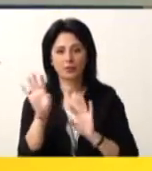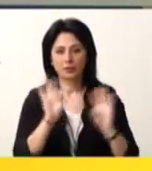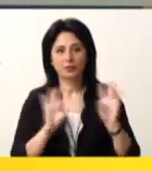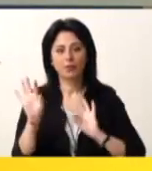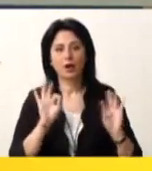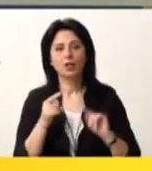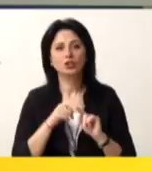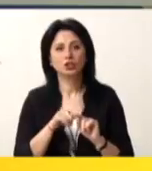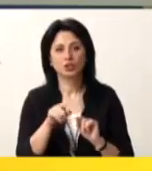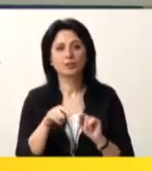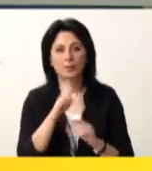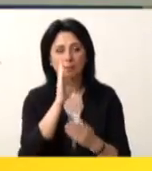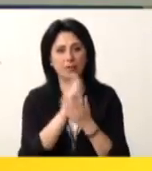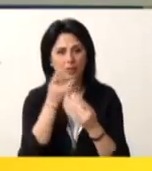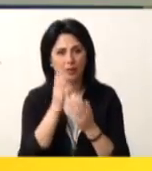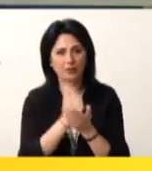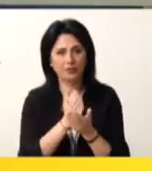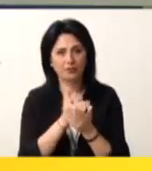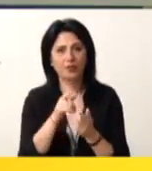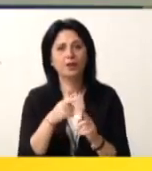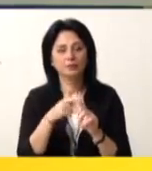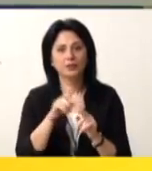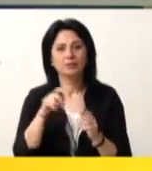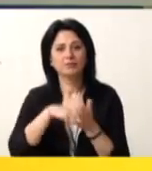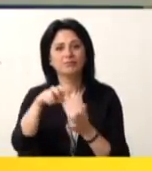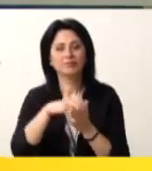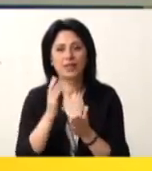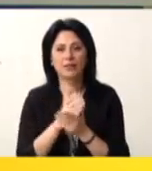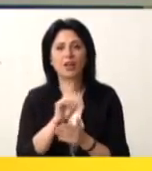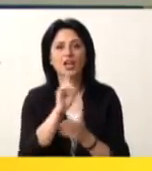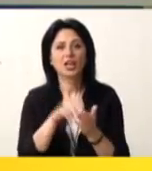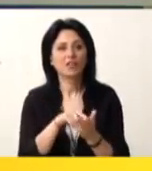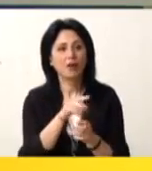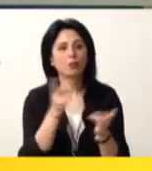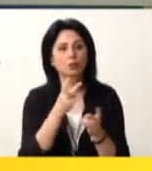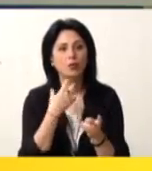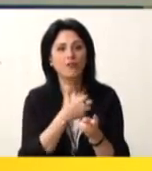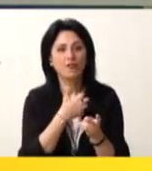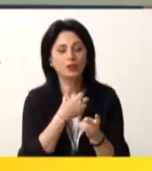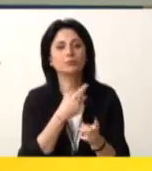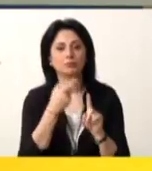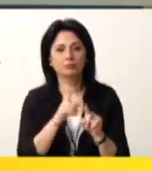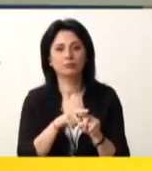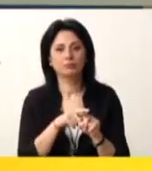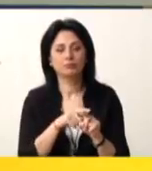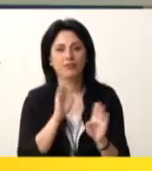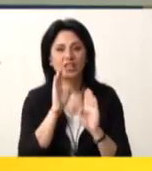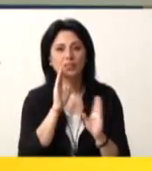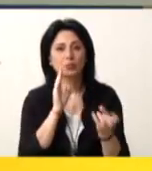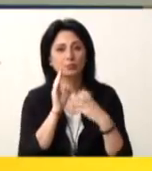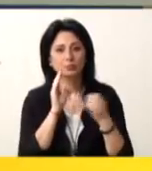თქვენ გვისვამთ. არა მარტო პირდაპირ ეთერში, არამედ კადრს მიღმა და იმ კითხვებს, რომელსაც ჩვენ ვიღებთ თქვენგან